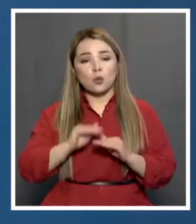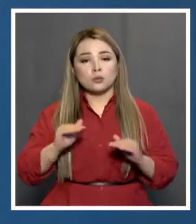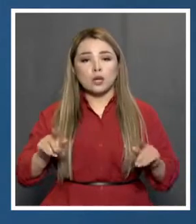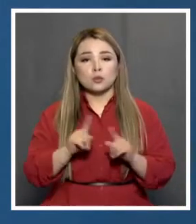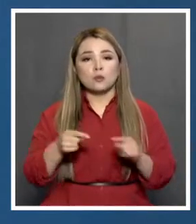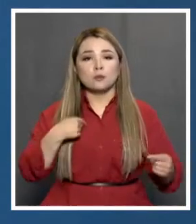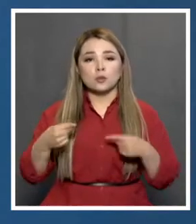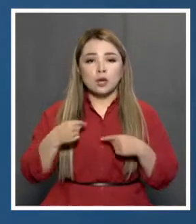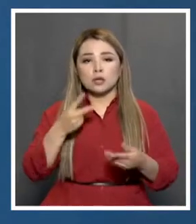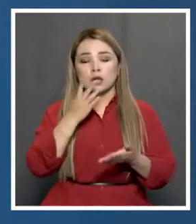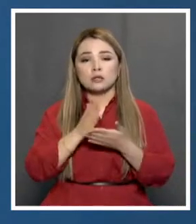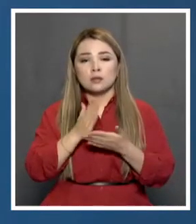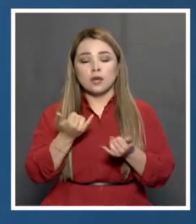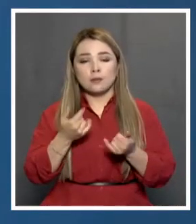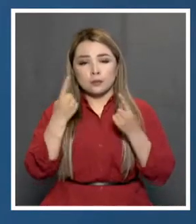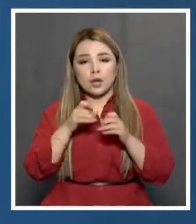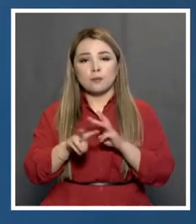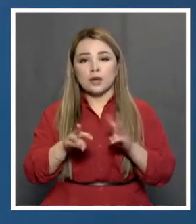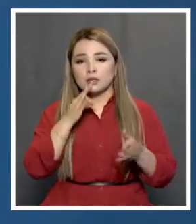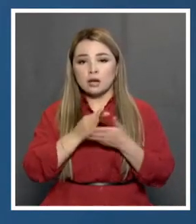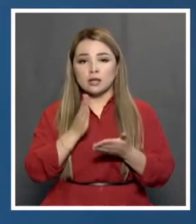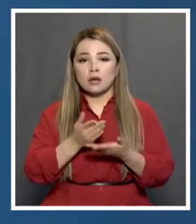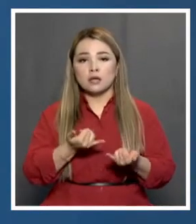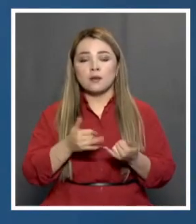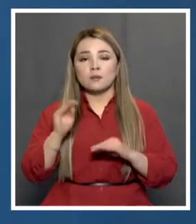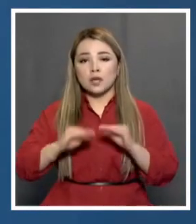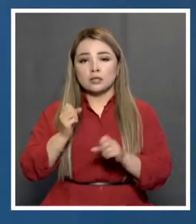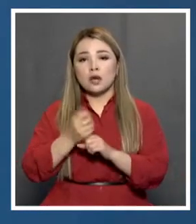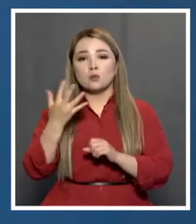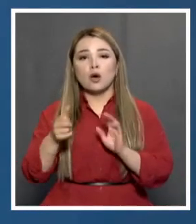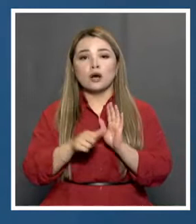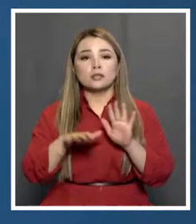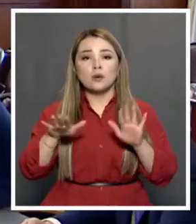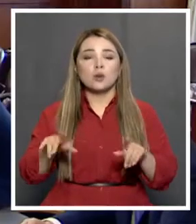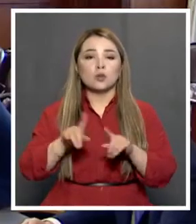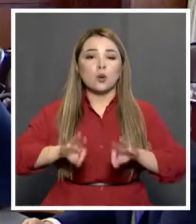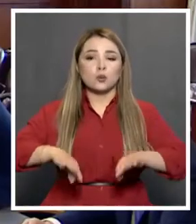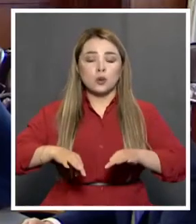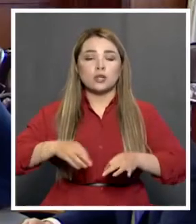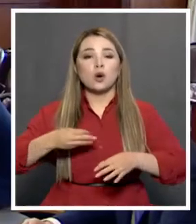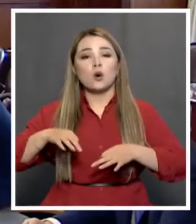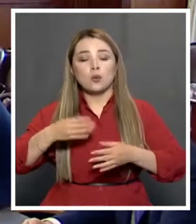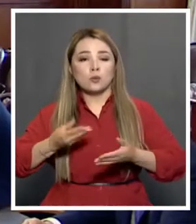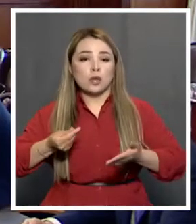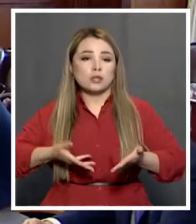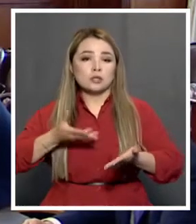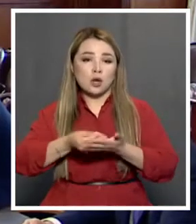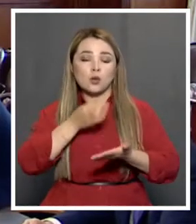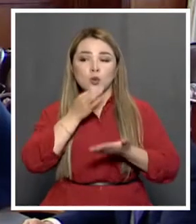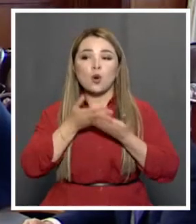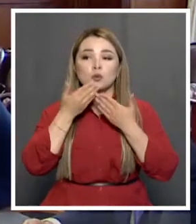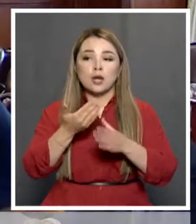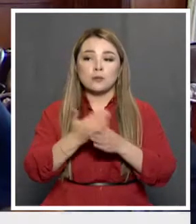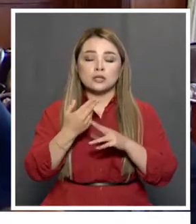мұқтаж. Бұл туралы сала министрі мәлімдеді. Тасымал үшін 506 көлікті жаңартуға әкімдіктерден қаржы сұралды. Елдегі мектептер